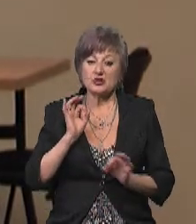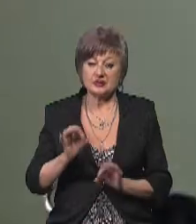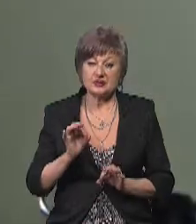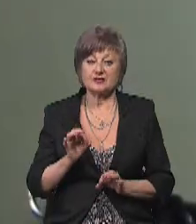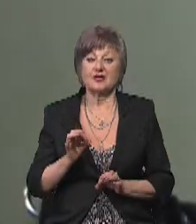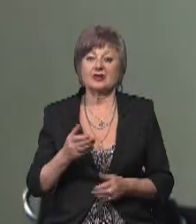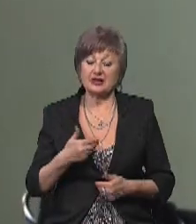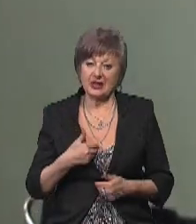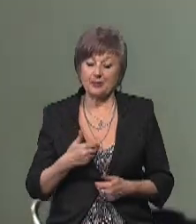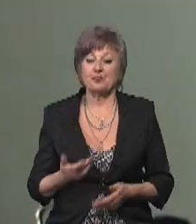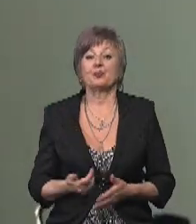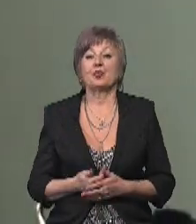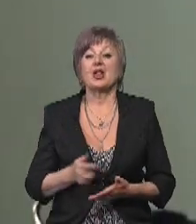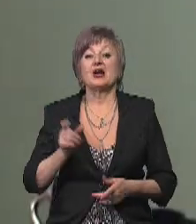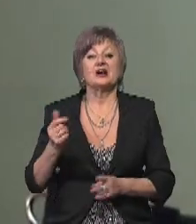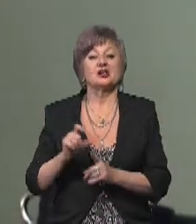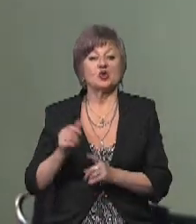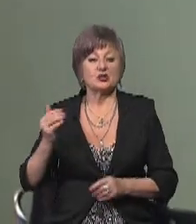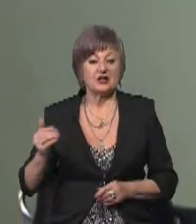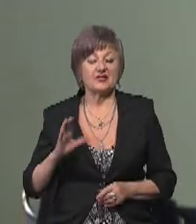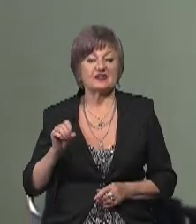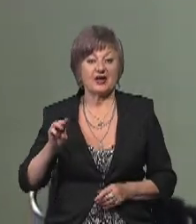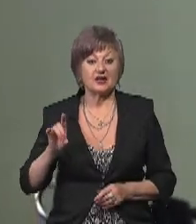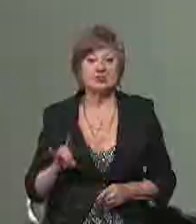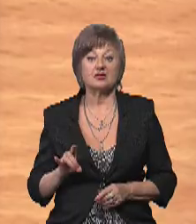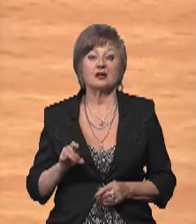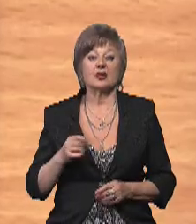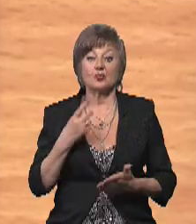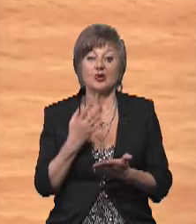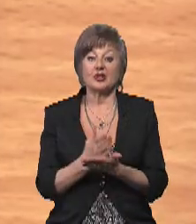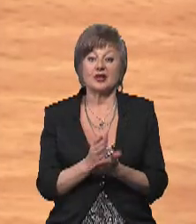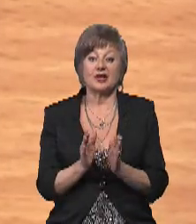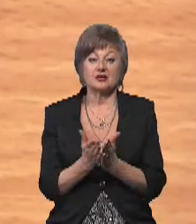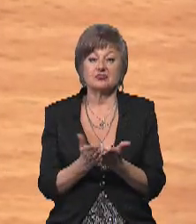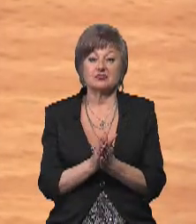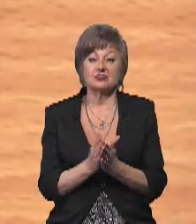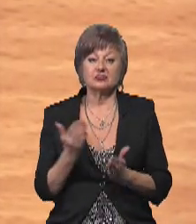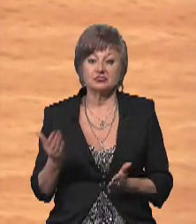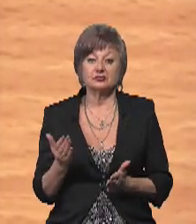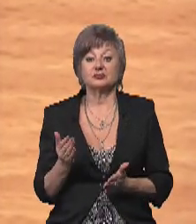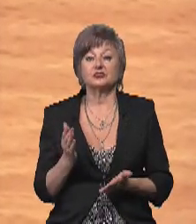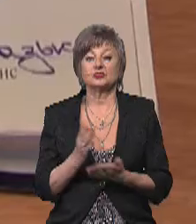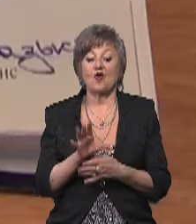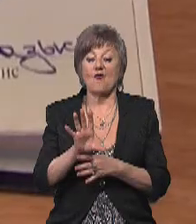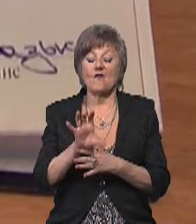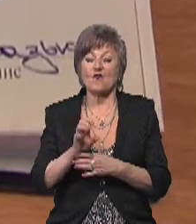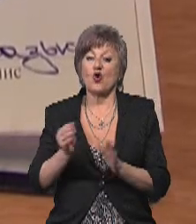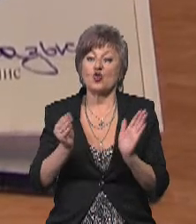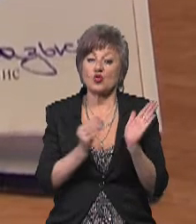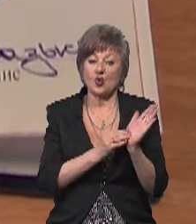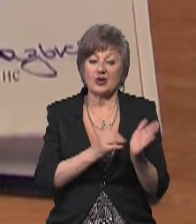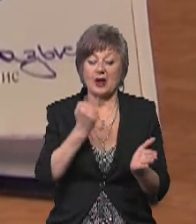нас. За словами Світлани Салаєвої, правдиві посвідчення соціальних робітників мають фотокартку,